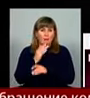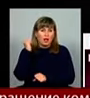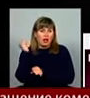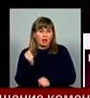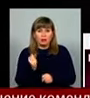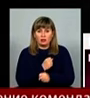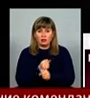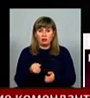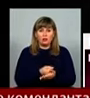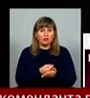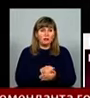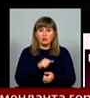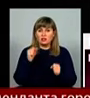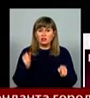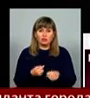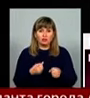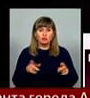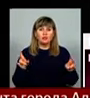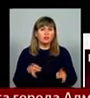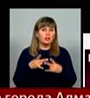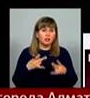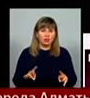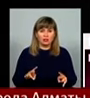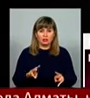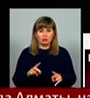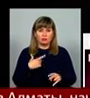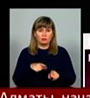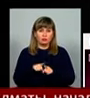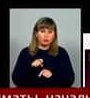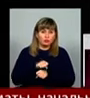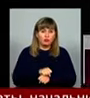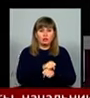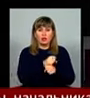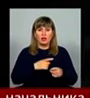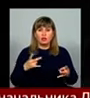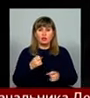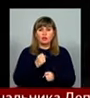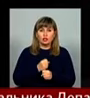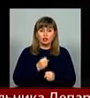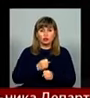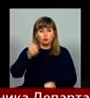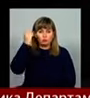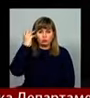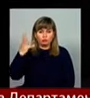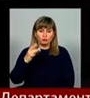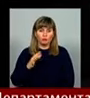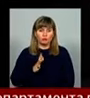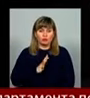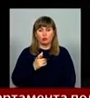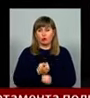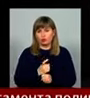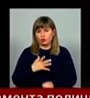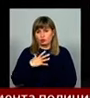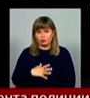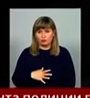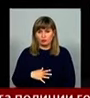ничего добиться нельзя. Не надо идти на поводу провокаторов. Надо делать все с умом и быть очень терпеливыми в